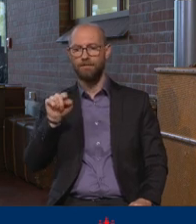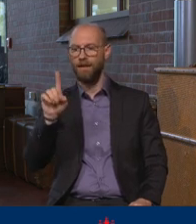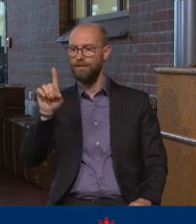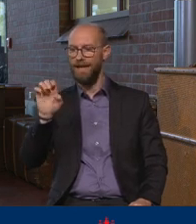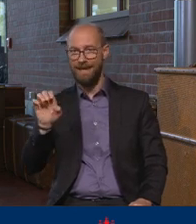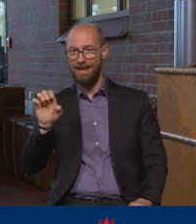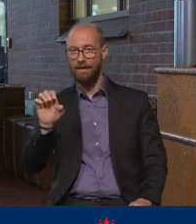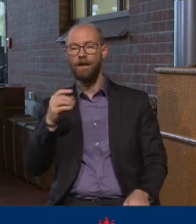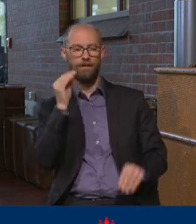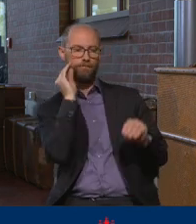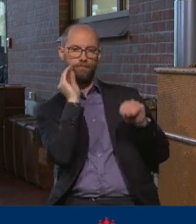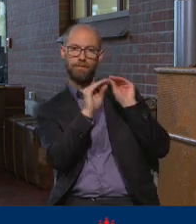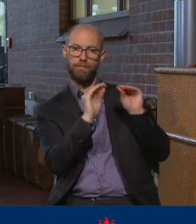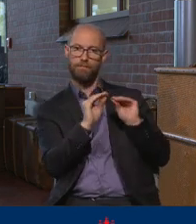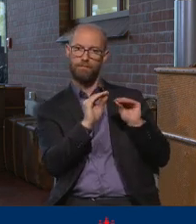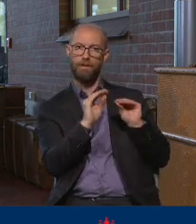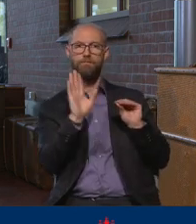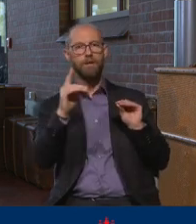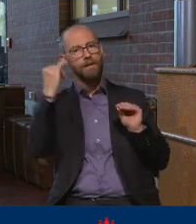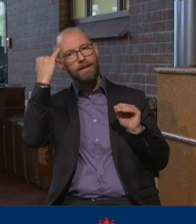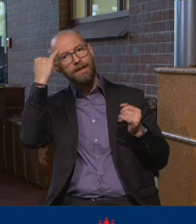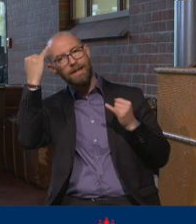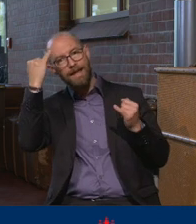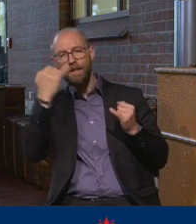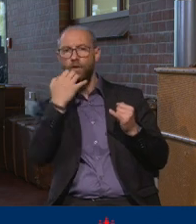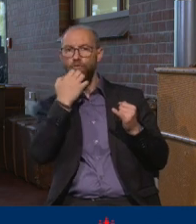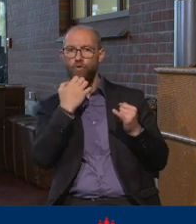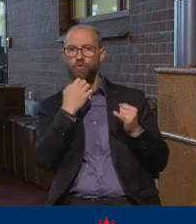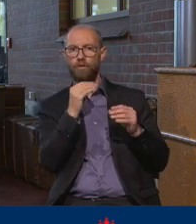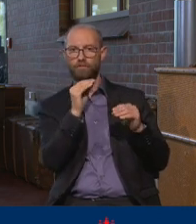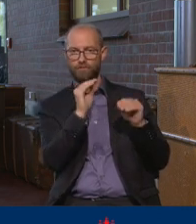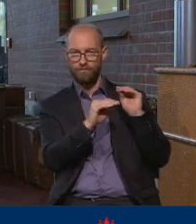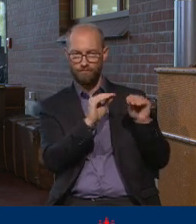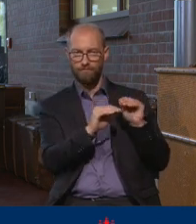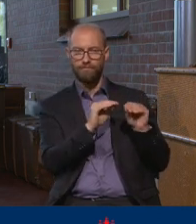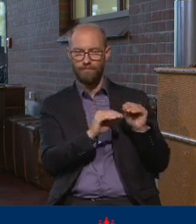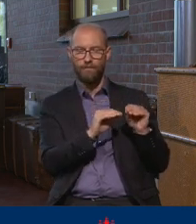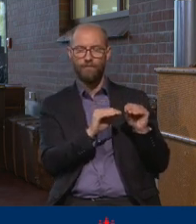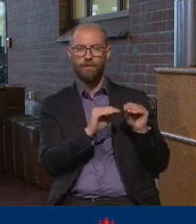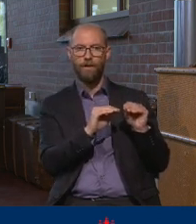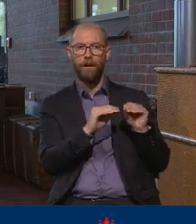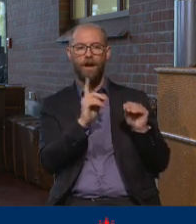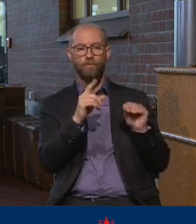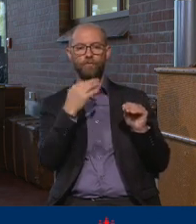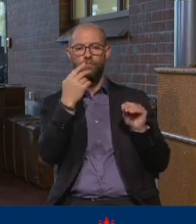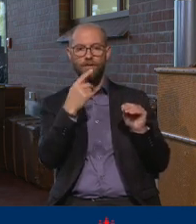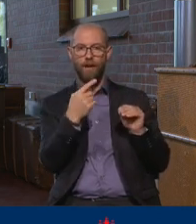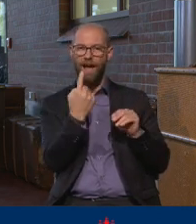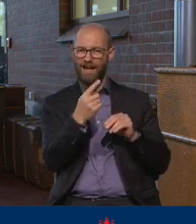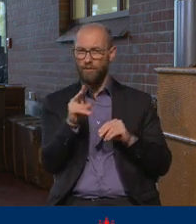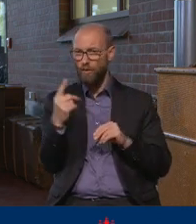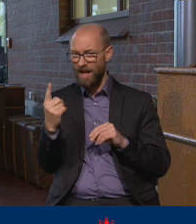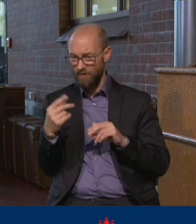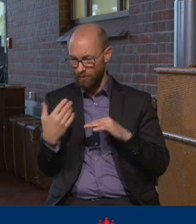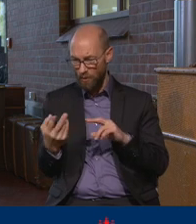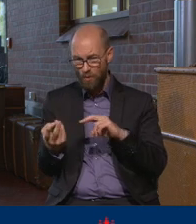dass alle geäußerten ideen und wünsche sozusagen eins zu eins später aber umgesetzt werden das kann ich gar nicht